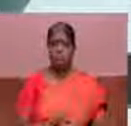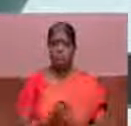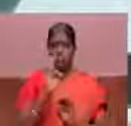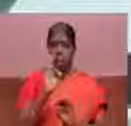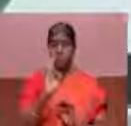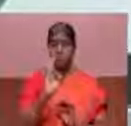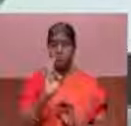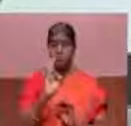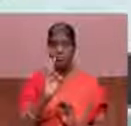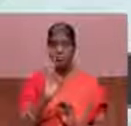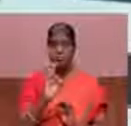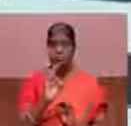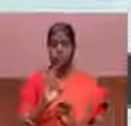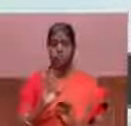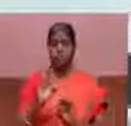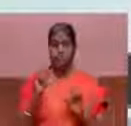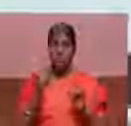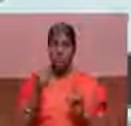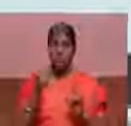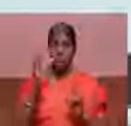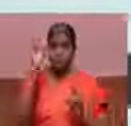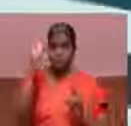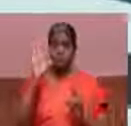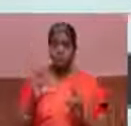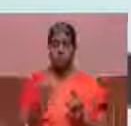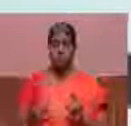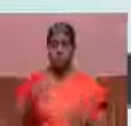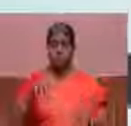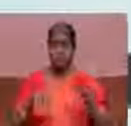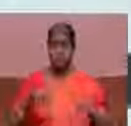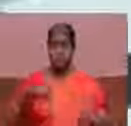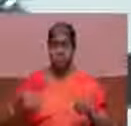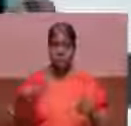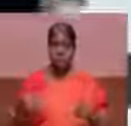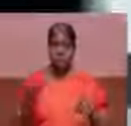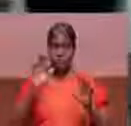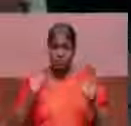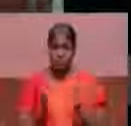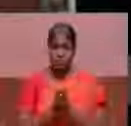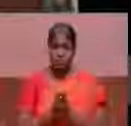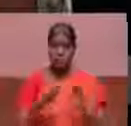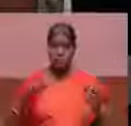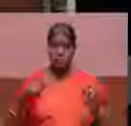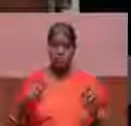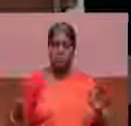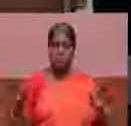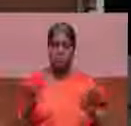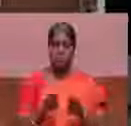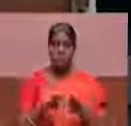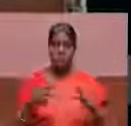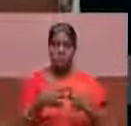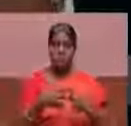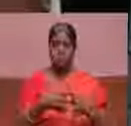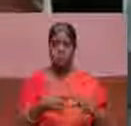மூணு விஷயம். போதிய வெளிச்சம் இருக்கணும். வாக்குப்பதிவு கருவி மற்றும் கட்டுப்பாட்டு கருவி இரண்டும் இணைக்கப்படும் வகையில் இருக்கும் இடத்துக்கு